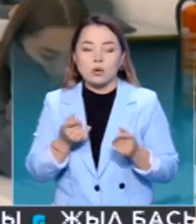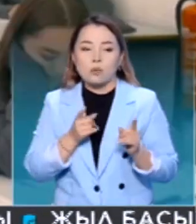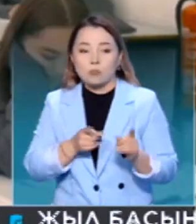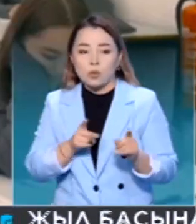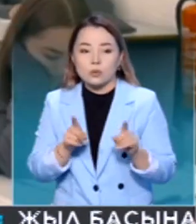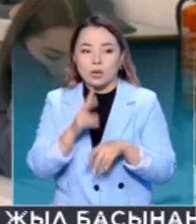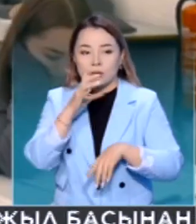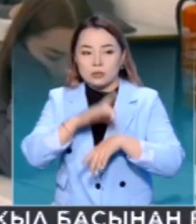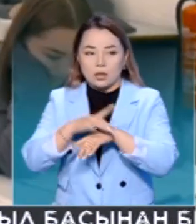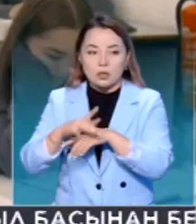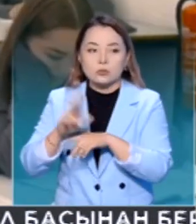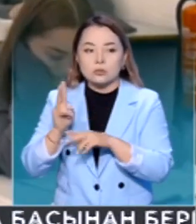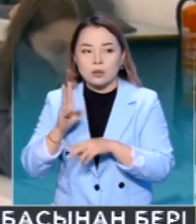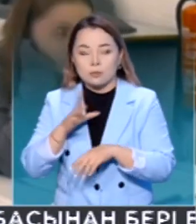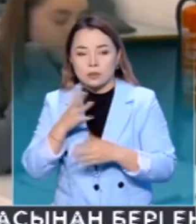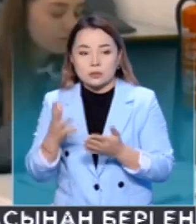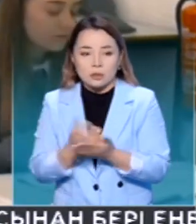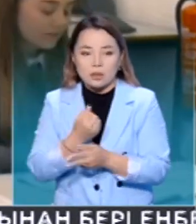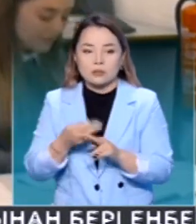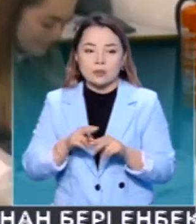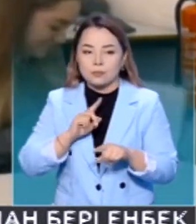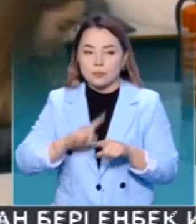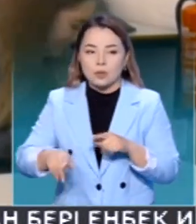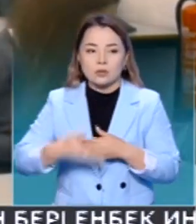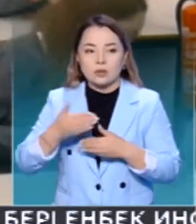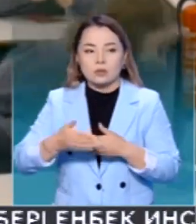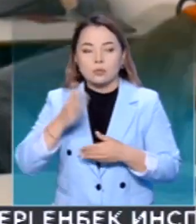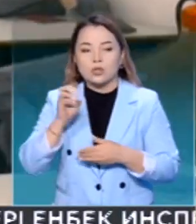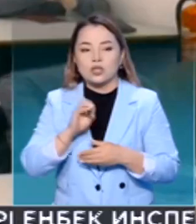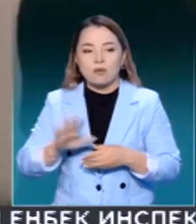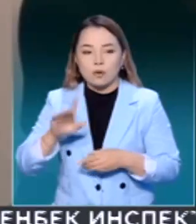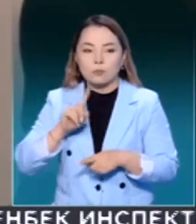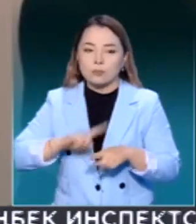осындай заң Еуропалық одақта қабылдануы тиіс, дейді мамандар.